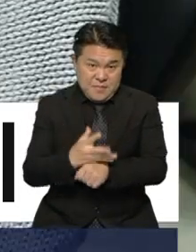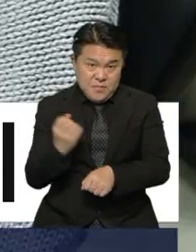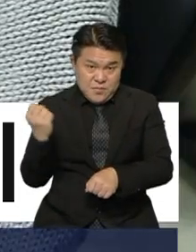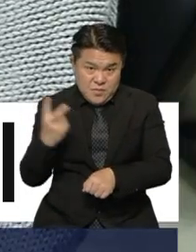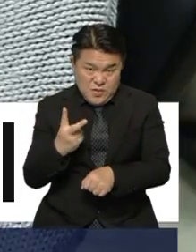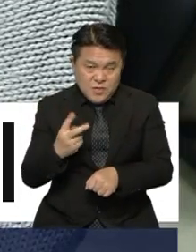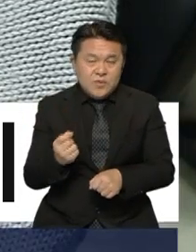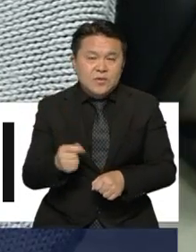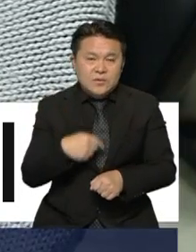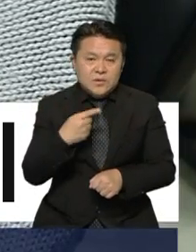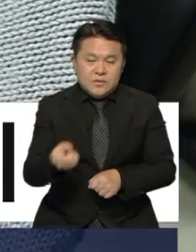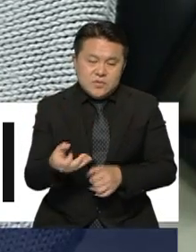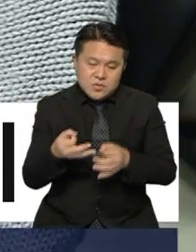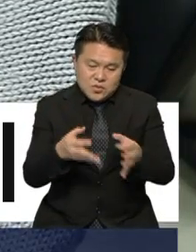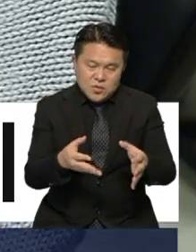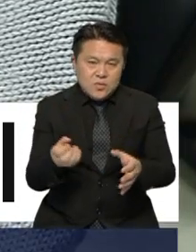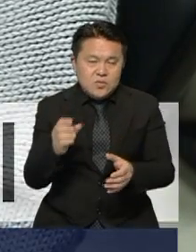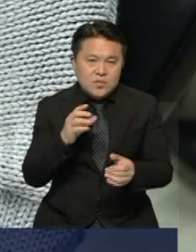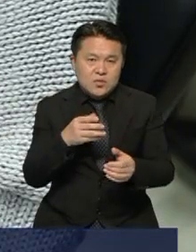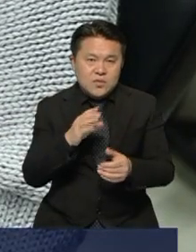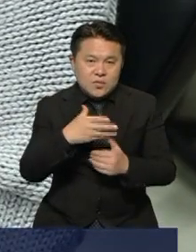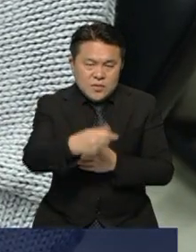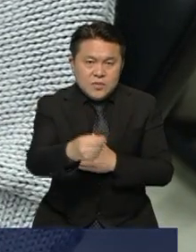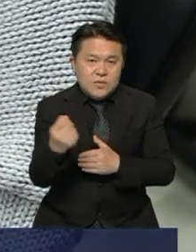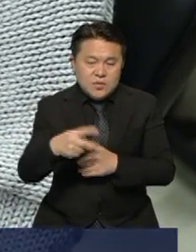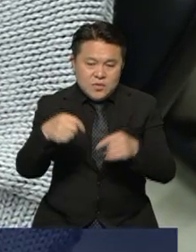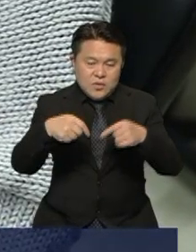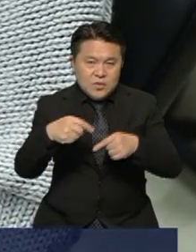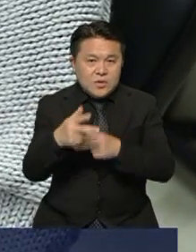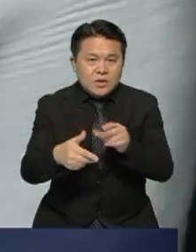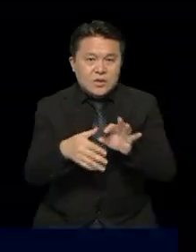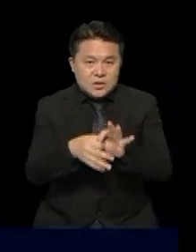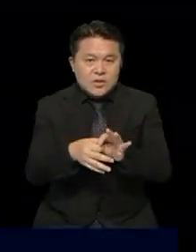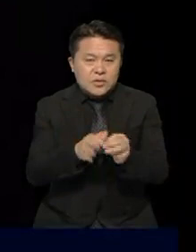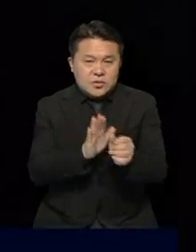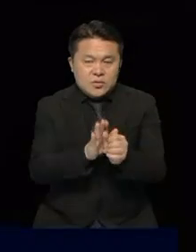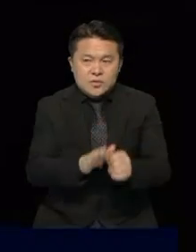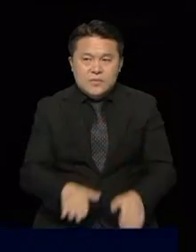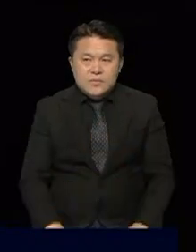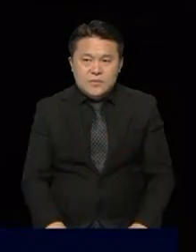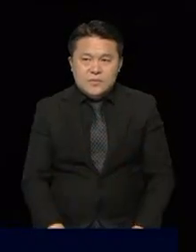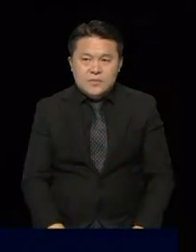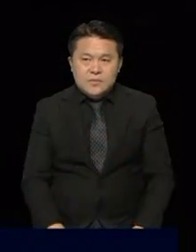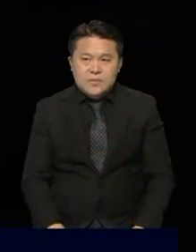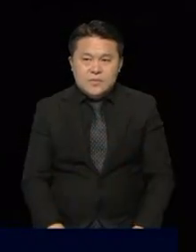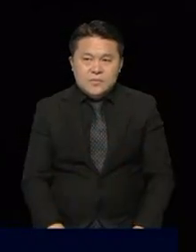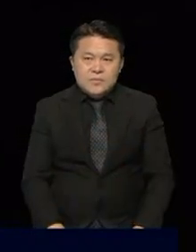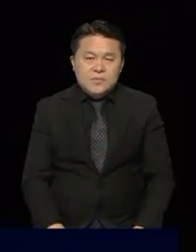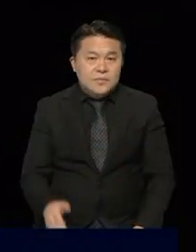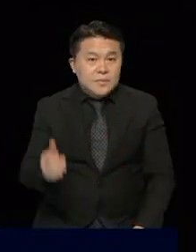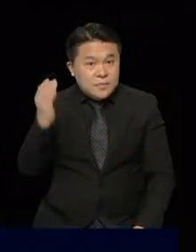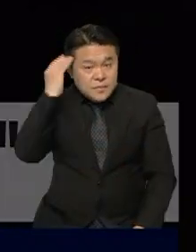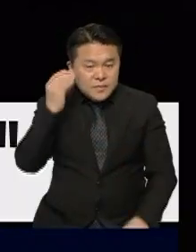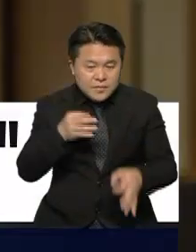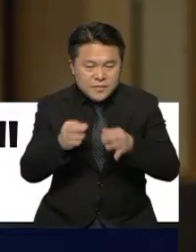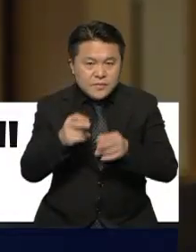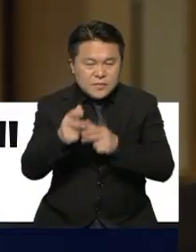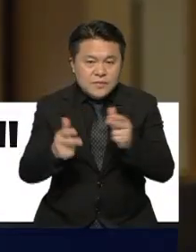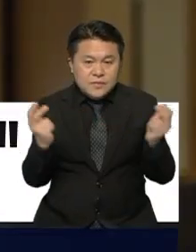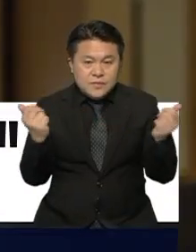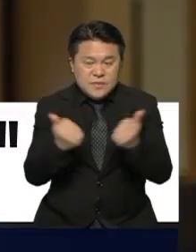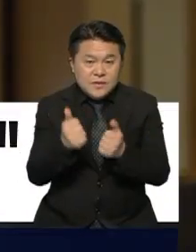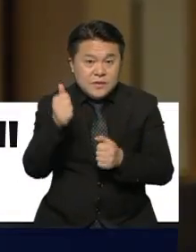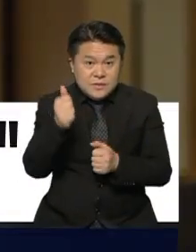개선 자금과 회생 컨설팅 사업도 연계해 지원합니다. 최태원 대한상공회의소 회장이